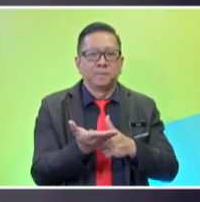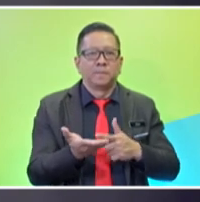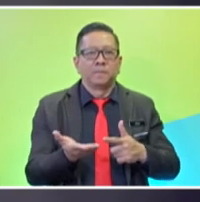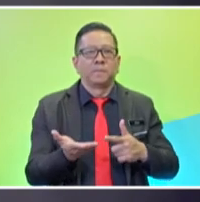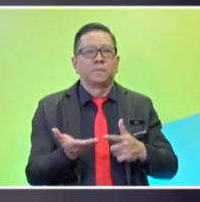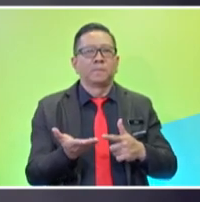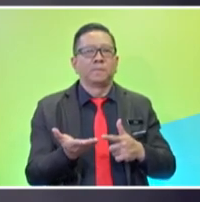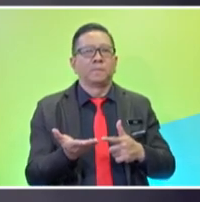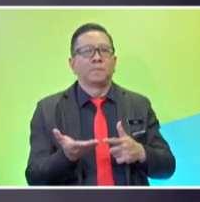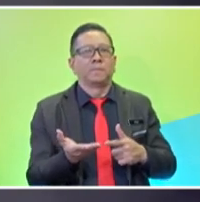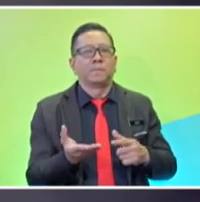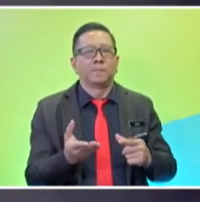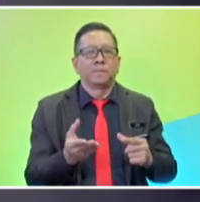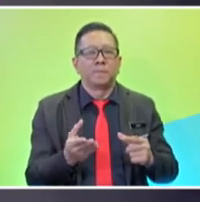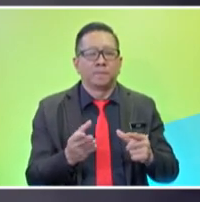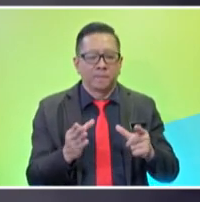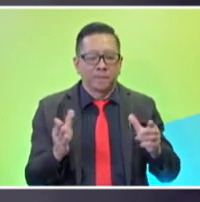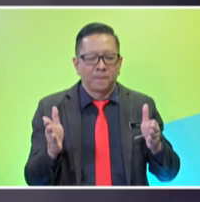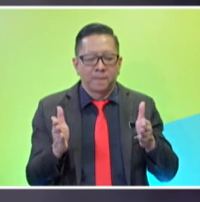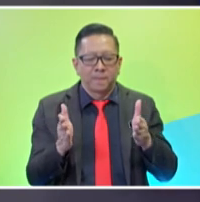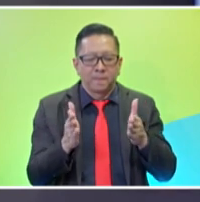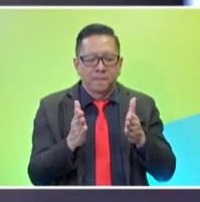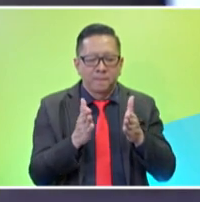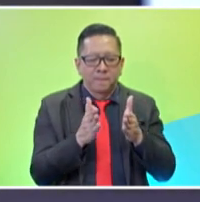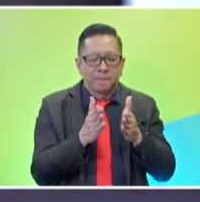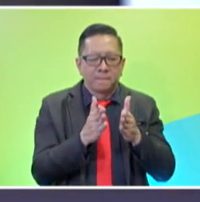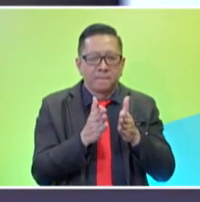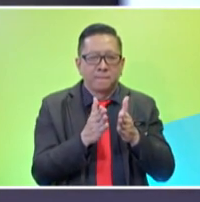dan kita rapat ke tempat kita tidak jadi